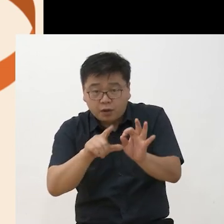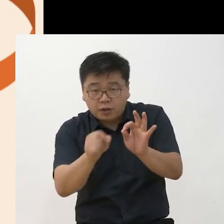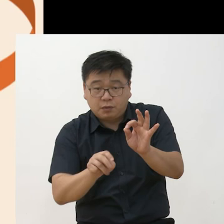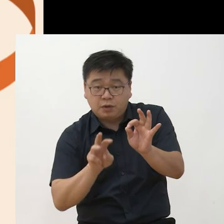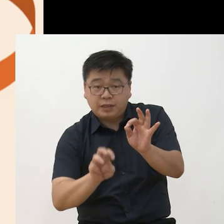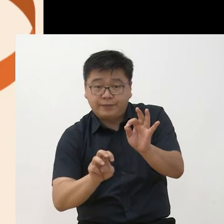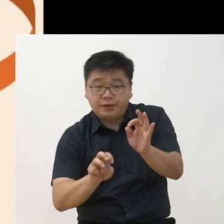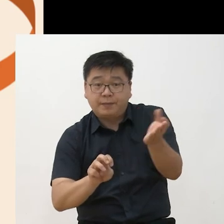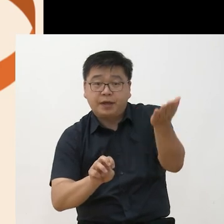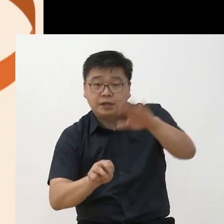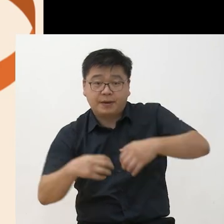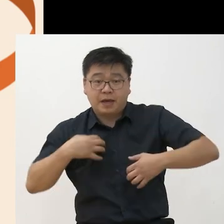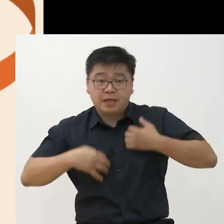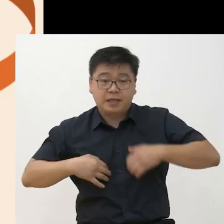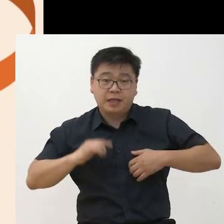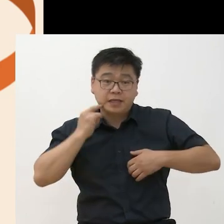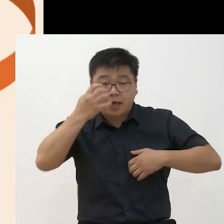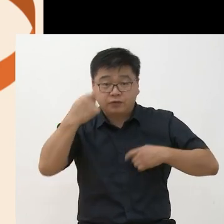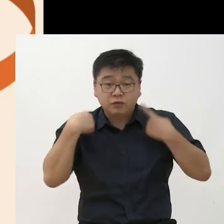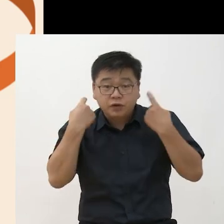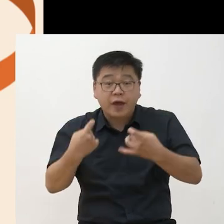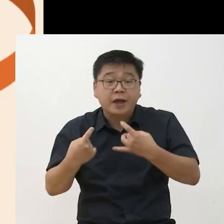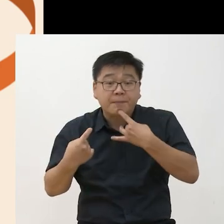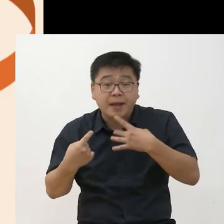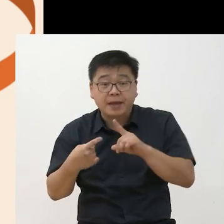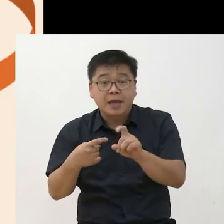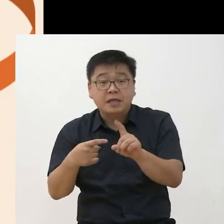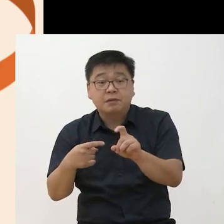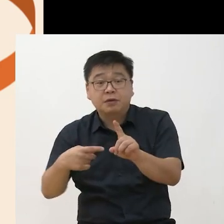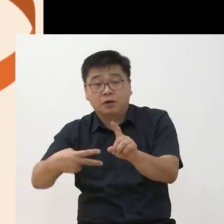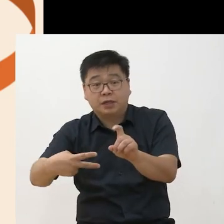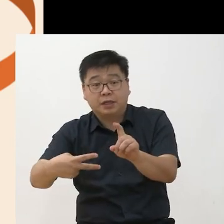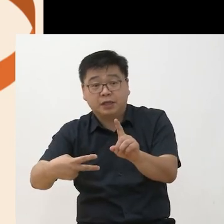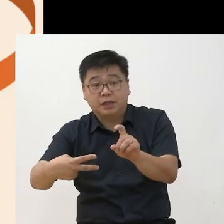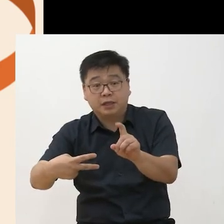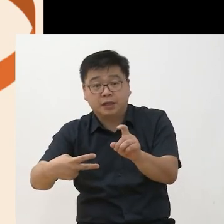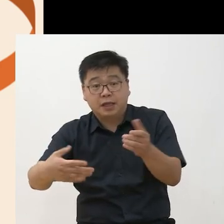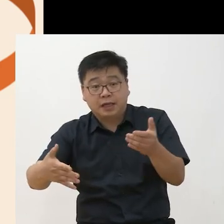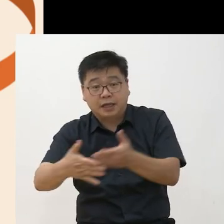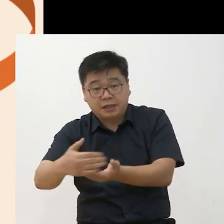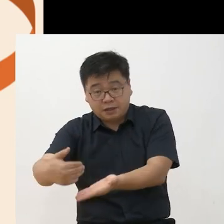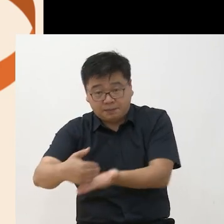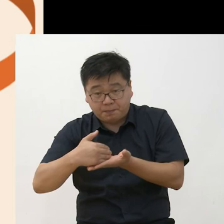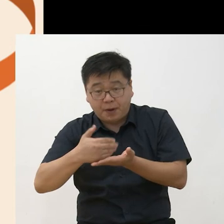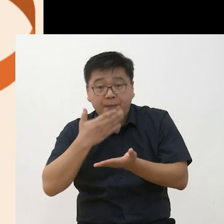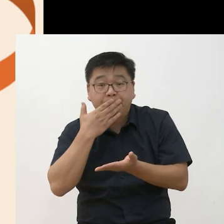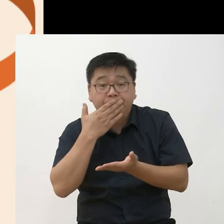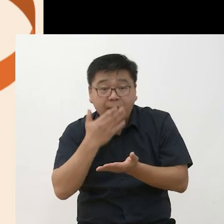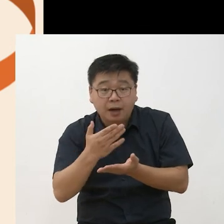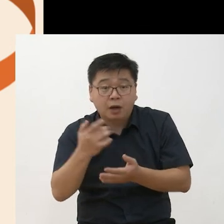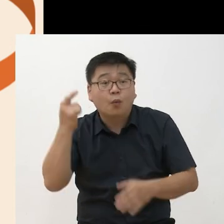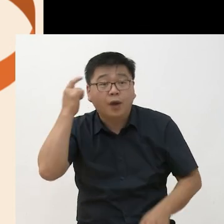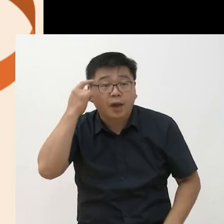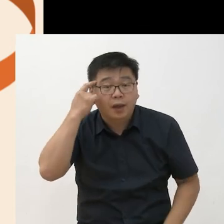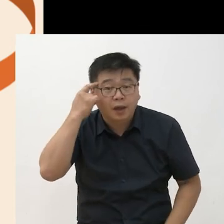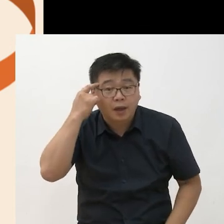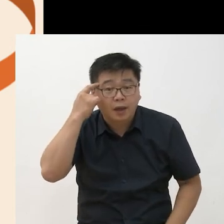그런데 신나는 예술여행만 11월 2일이 마감일입니다. 이제 그렇게 설정한